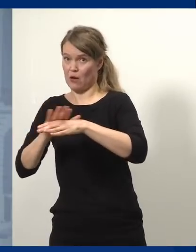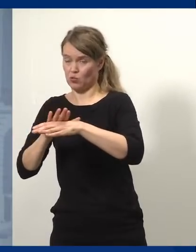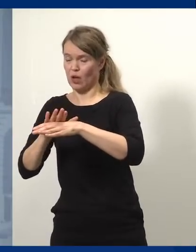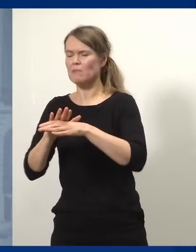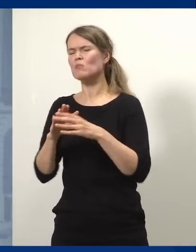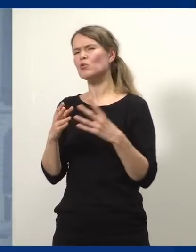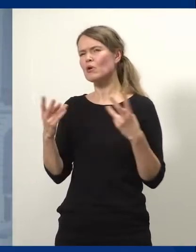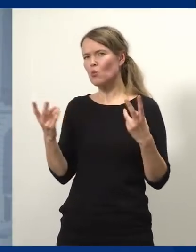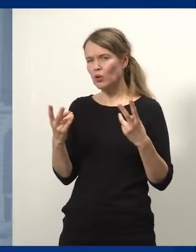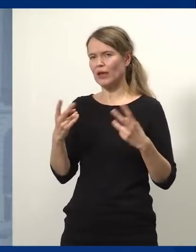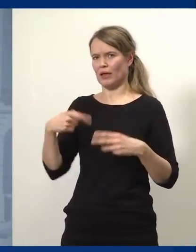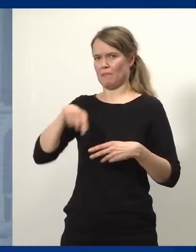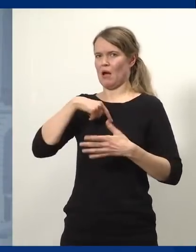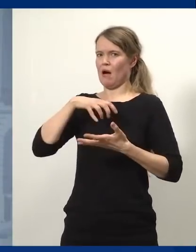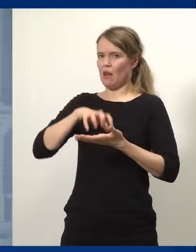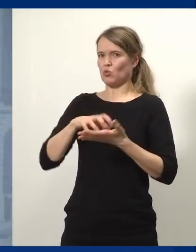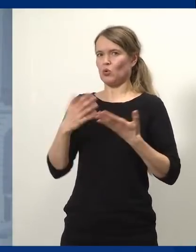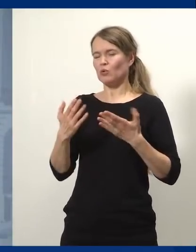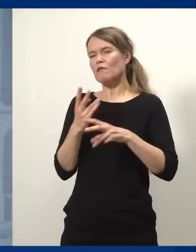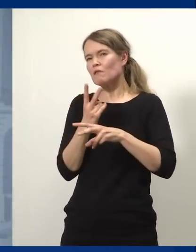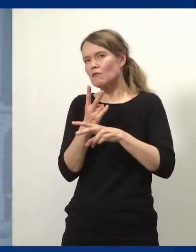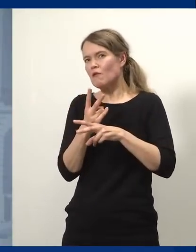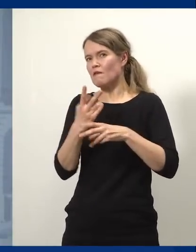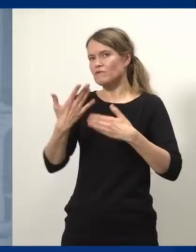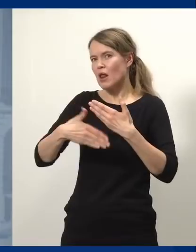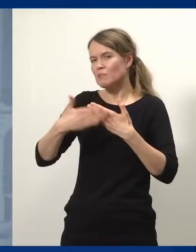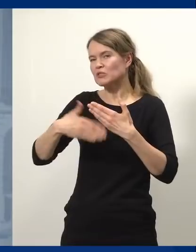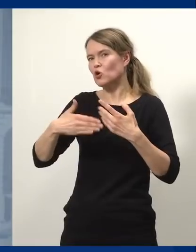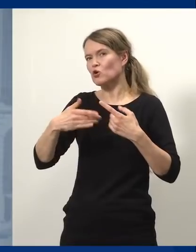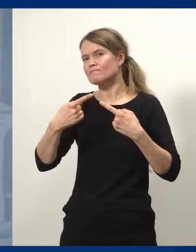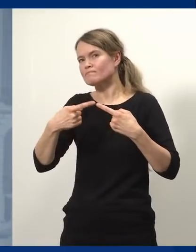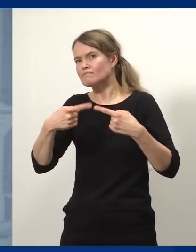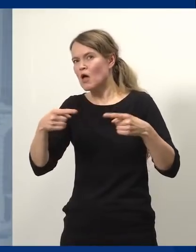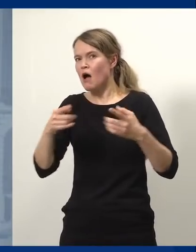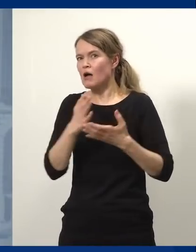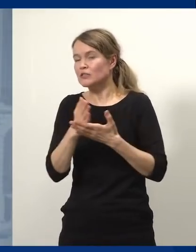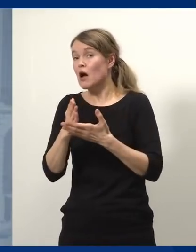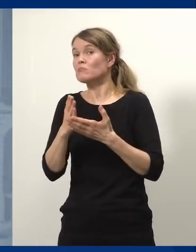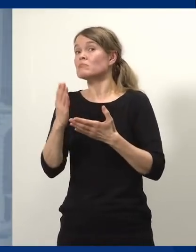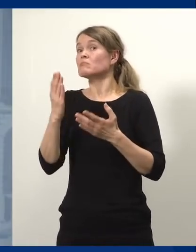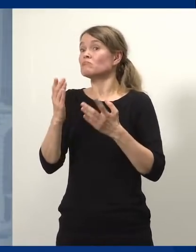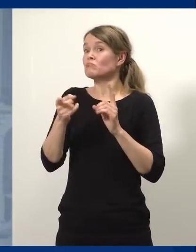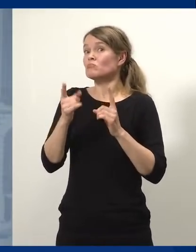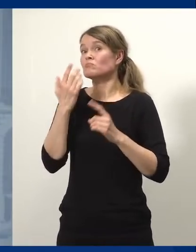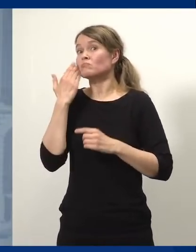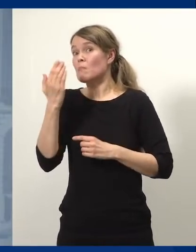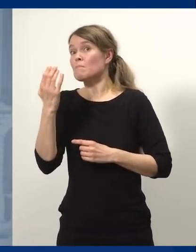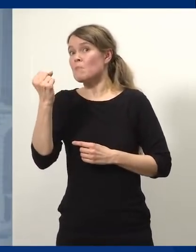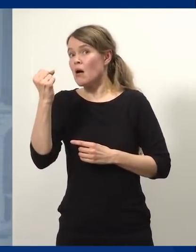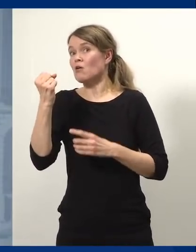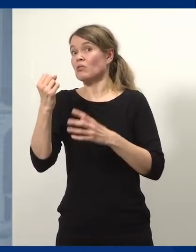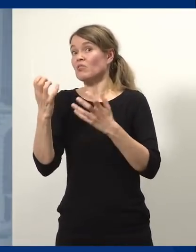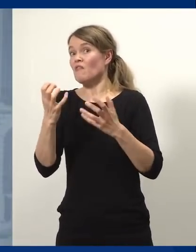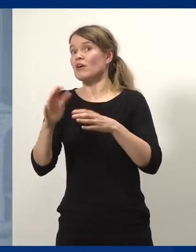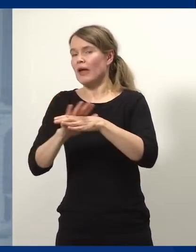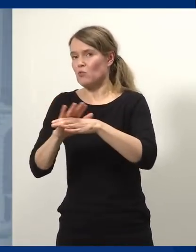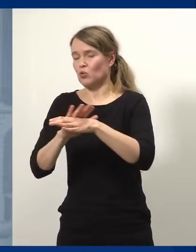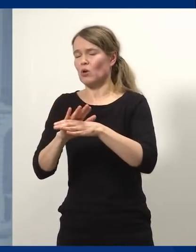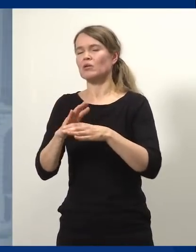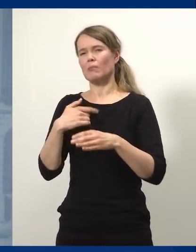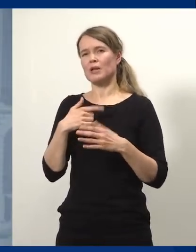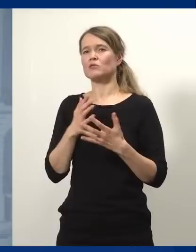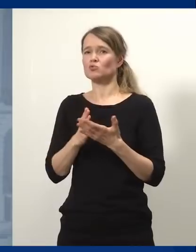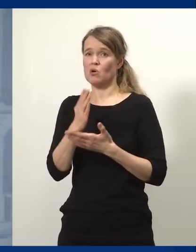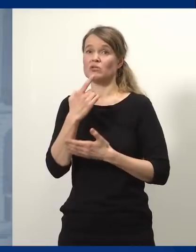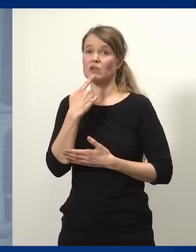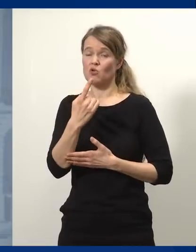voimme joutua siihen tilanteeseen, että näitä on välttämätöntä käyttää. Sanon sen nyt aivan suorasti, tämä tilanne on hyvin vakava ja pahenee nopeasti, ja